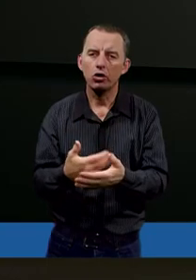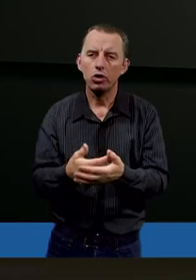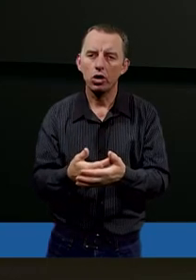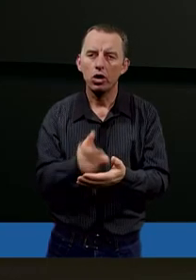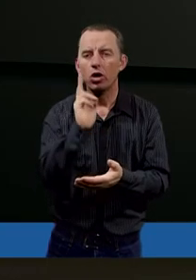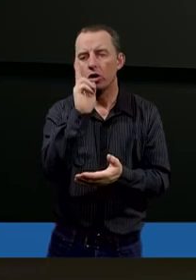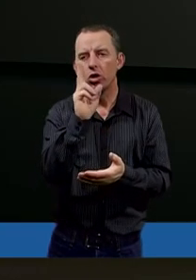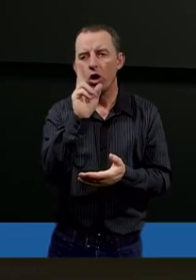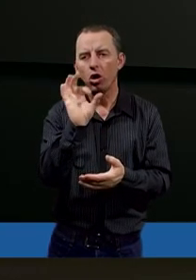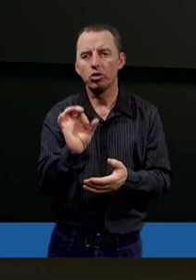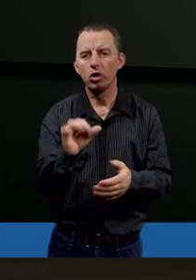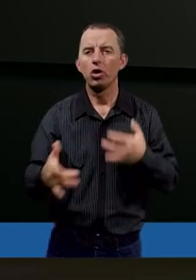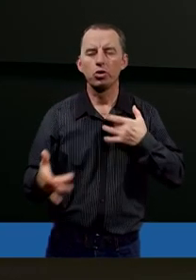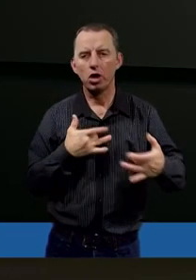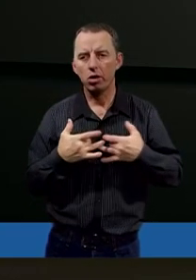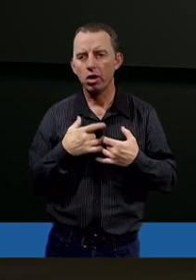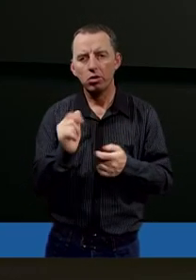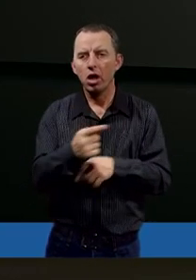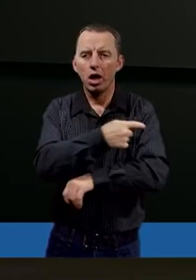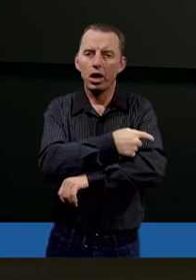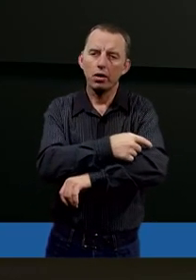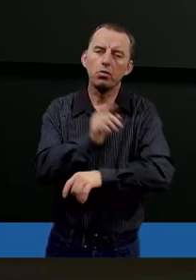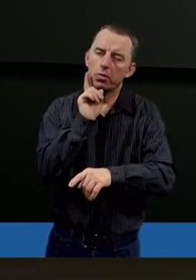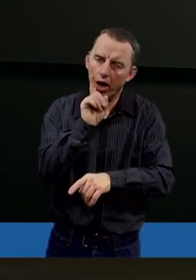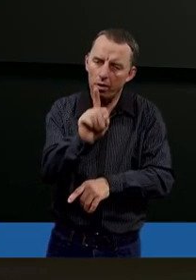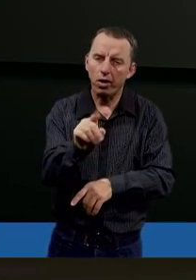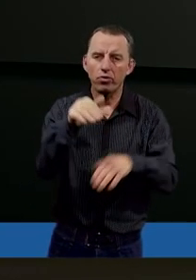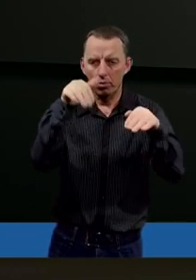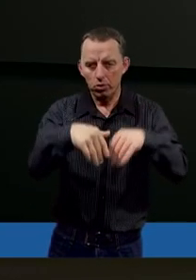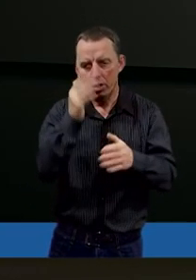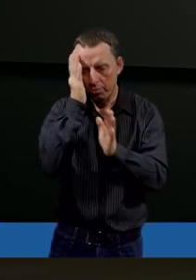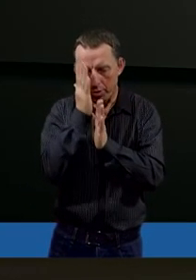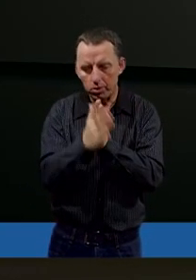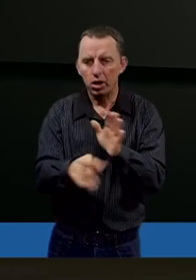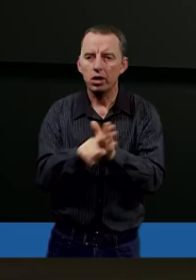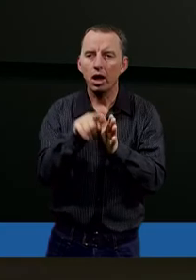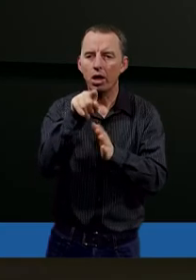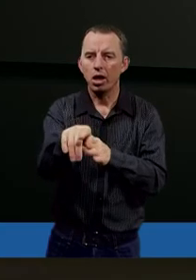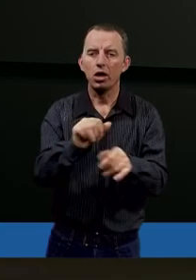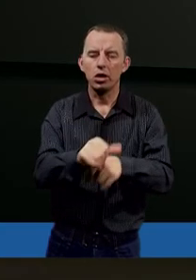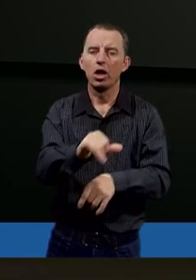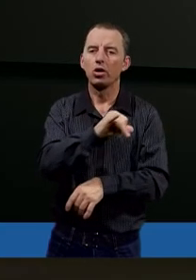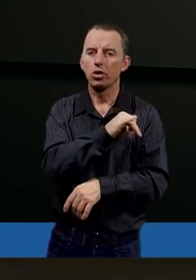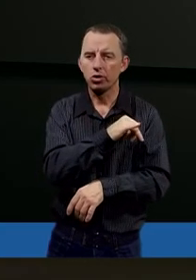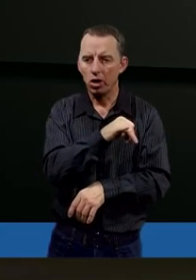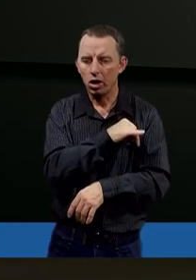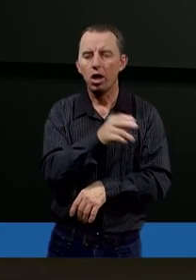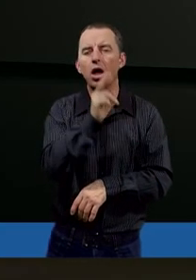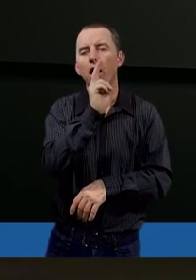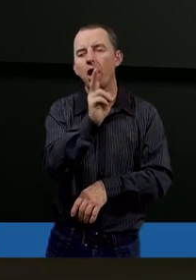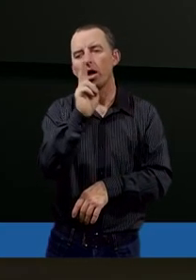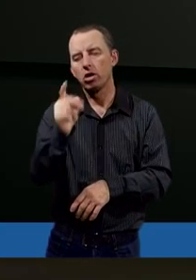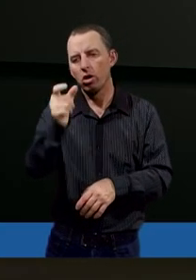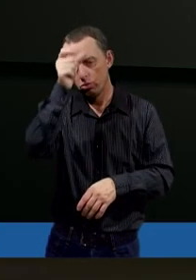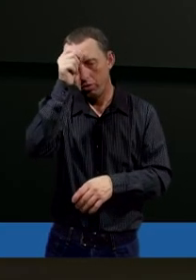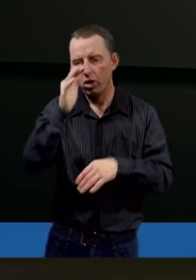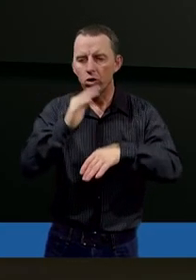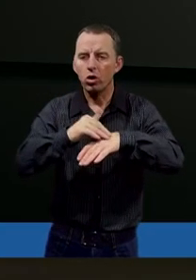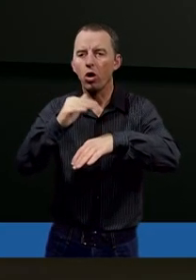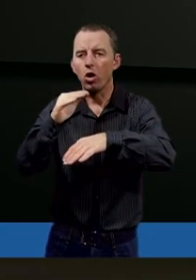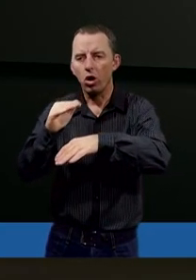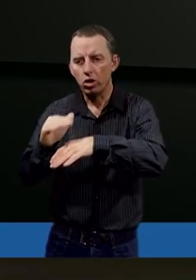ktoś cierpi, to generalnie możemy powiedzieć po prostu dlatego, że jest grzech i każdego człowieka